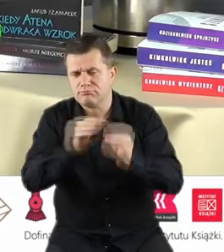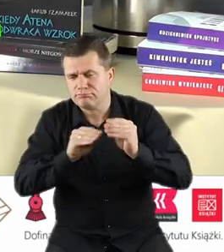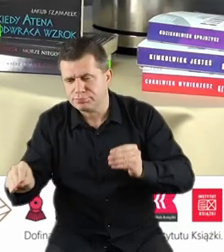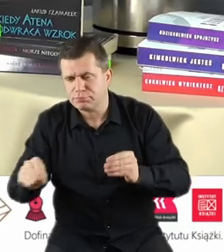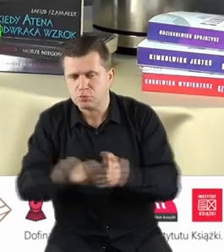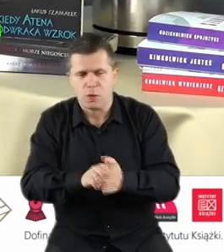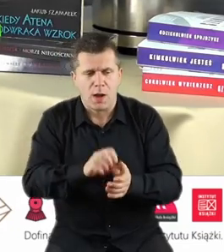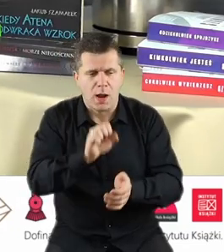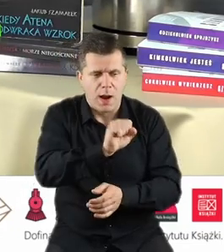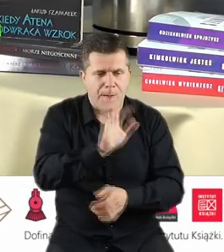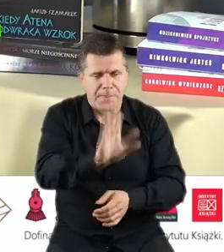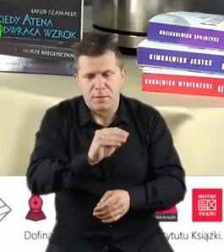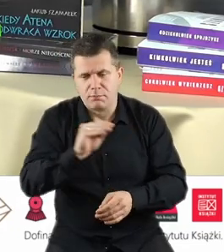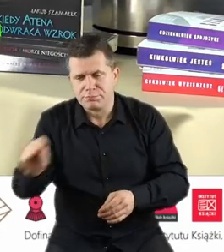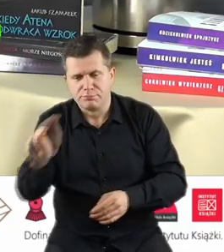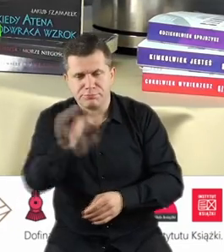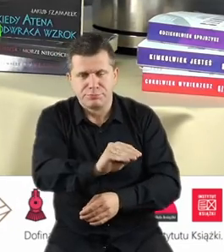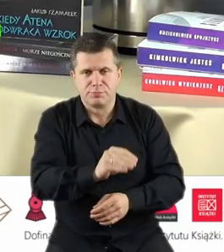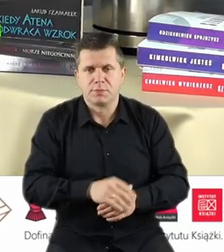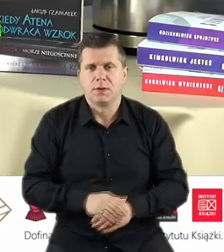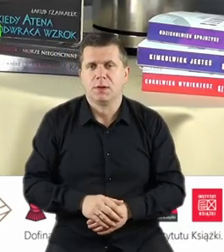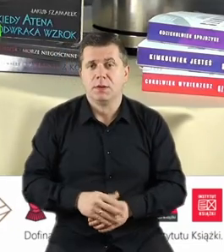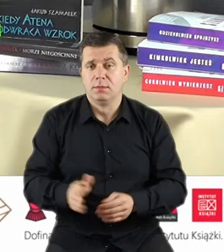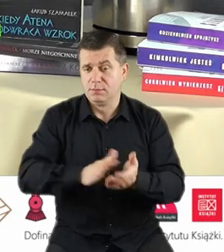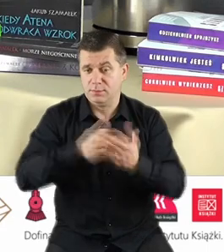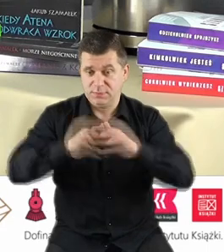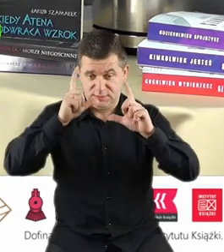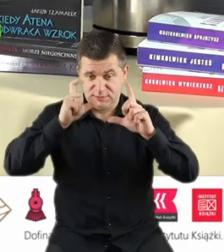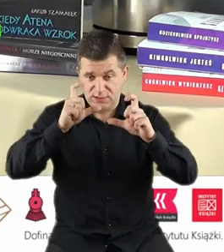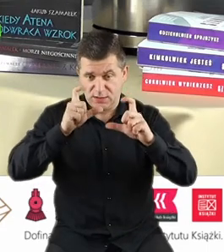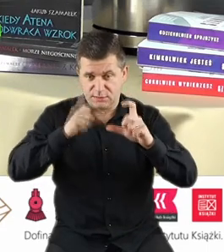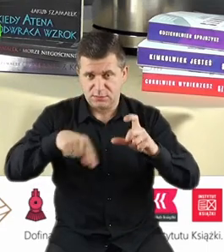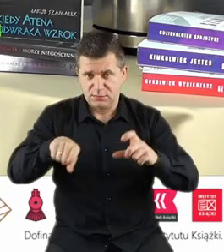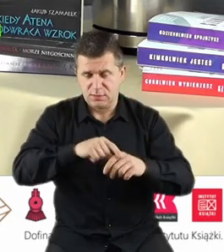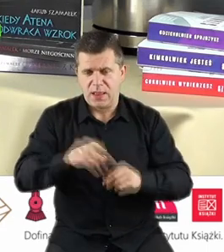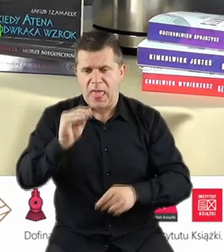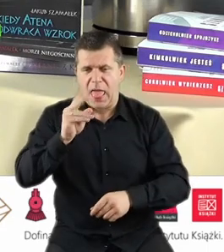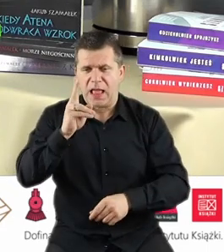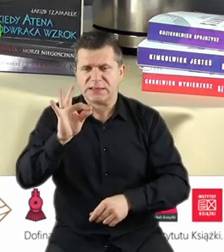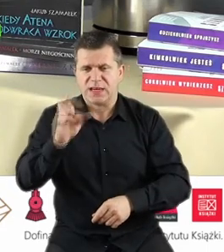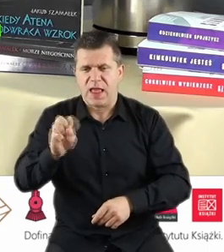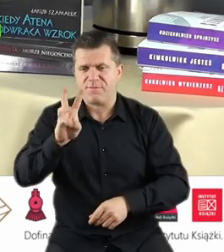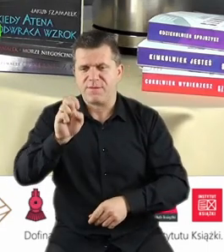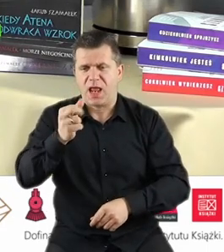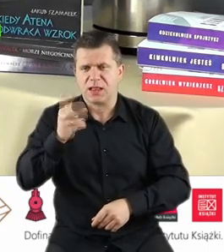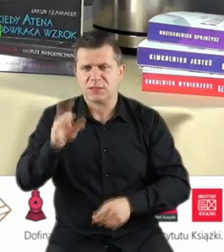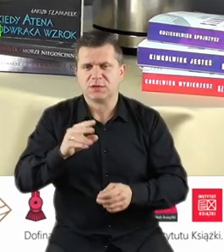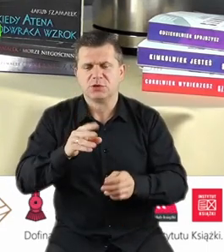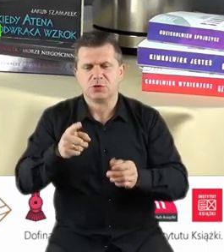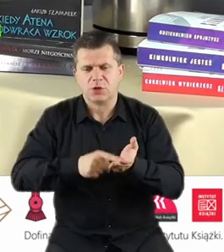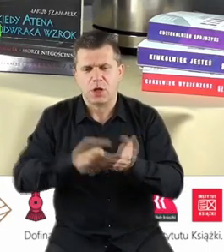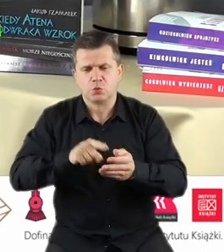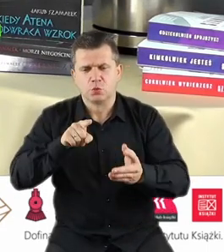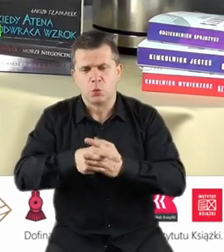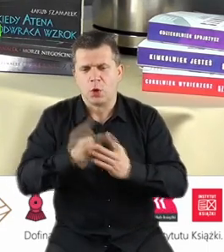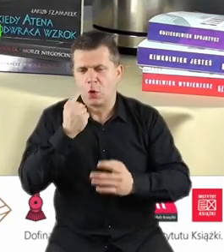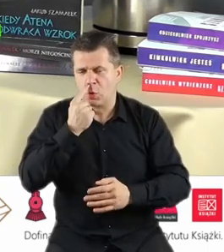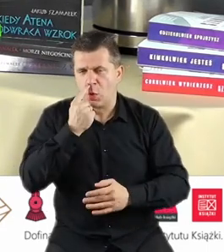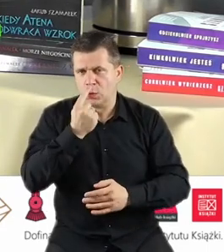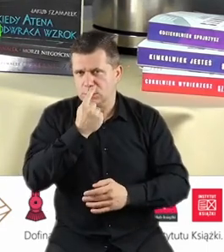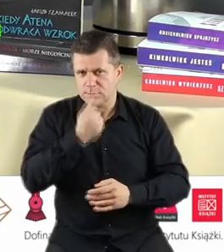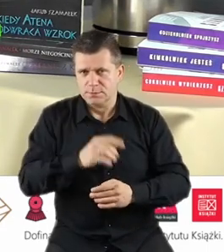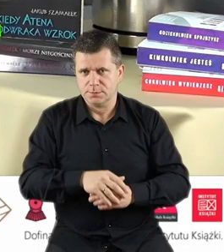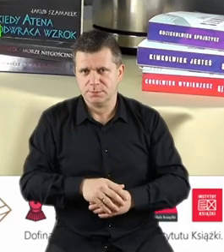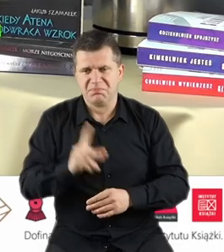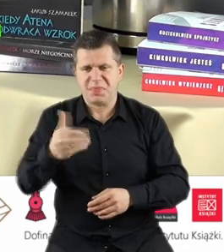B. Ale na przykład to, że na zdjęciach osób ekstrawertycznych częściej widać dziurki od nosa, bo to są osoby, które